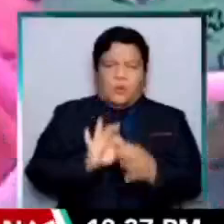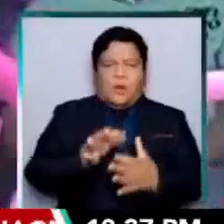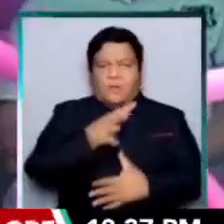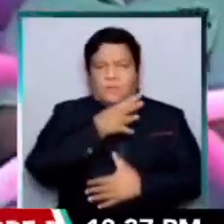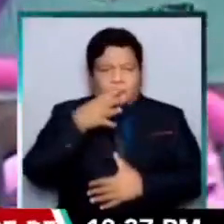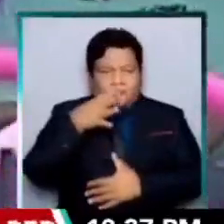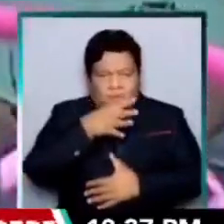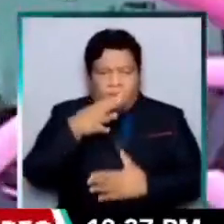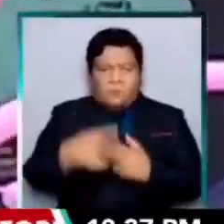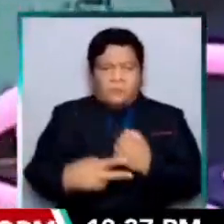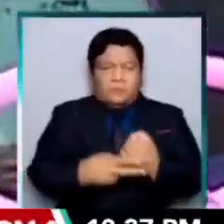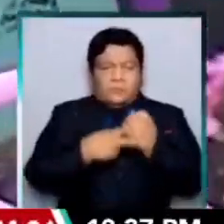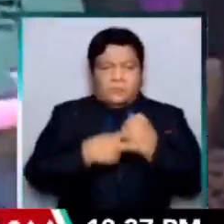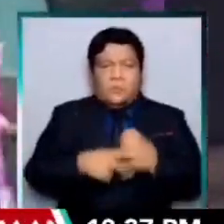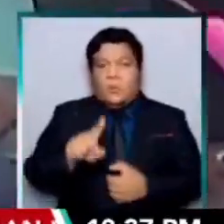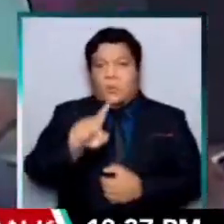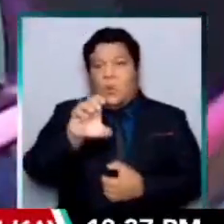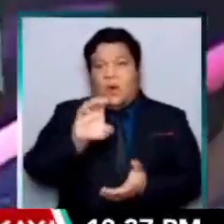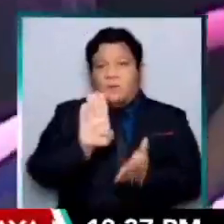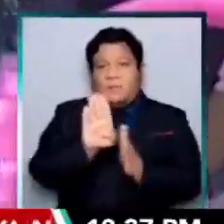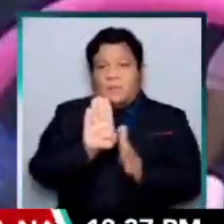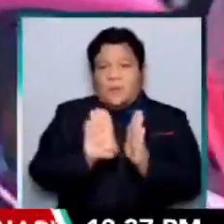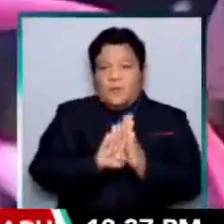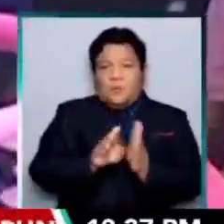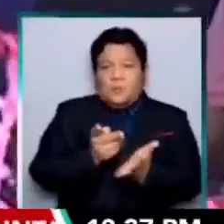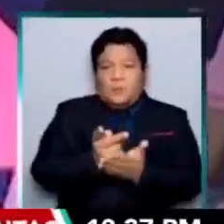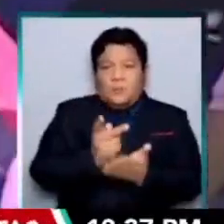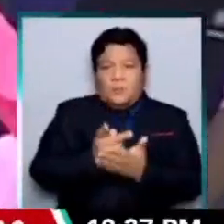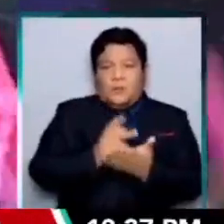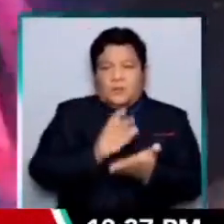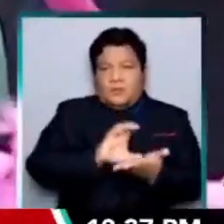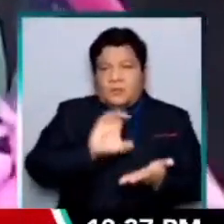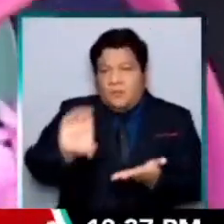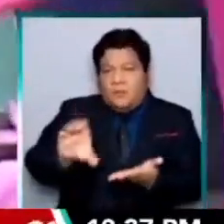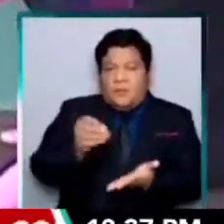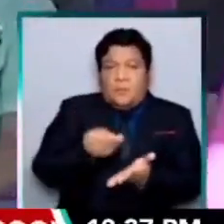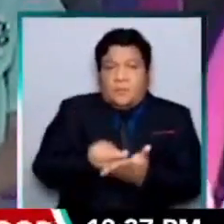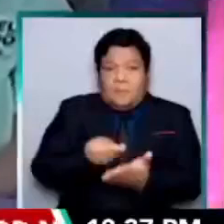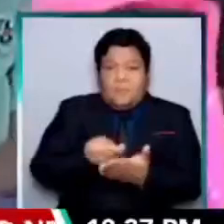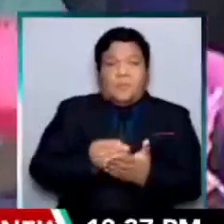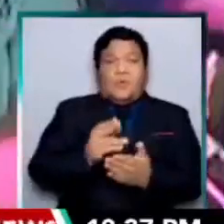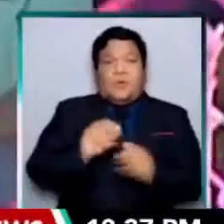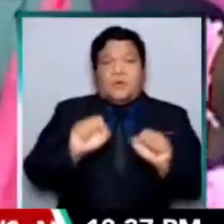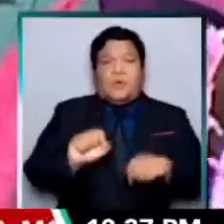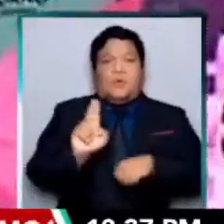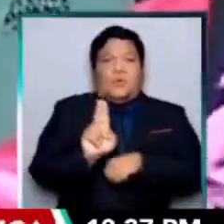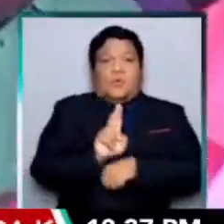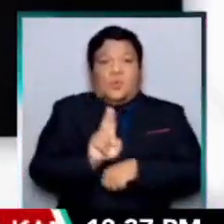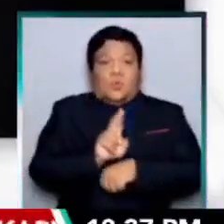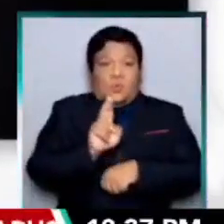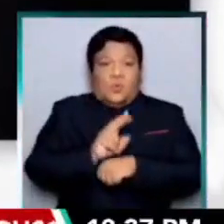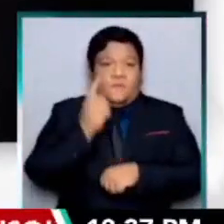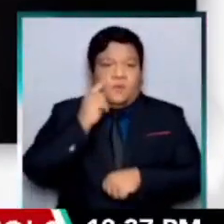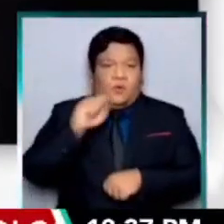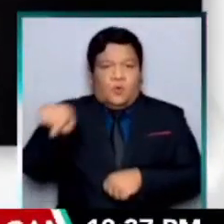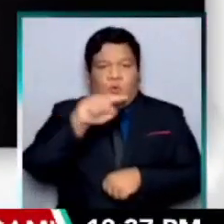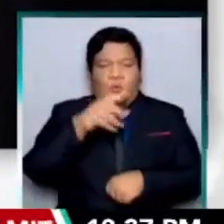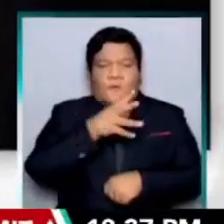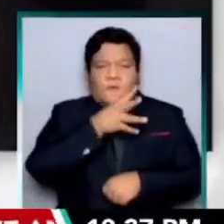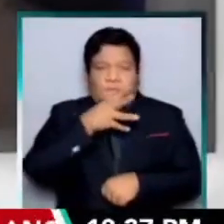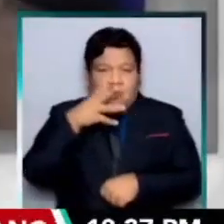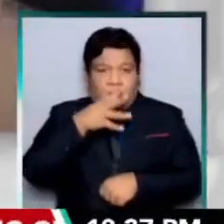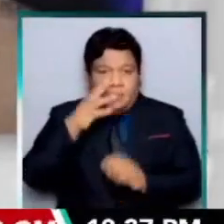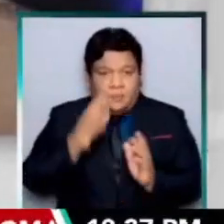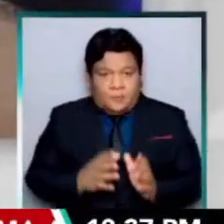100 bilyong pisong halaga ng Coal Levy Trust Fund ay maaari nang magamit ng ating magdunyog.